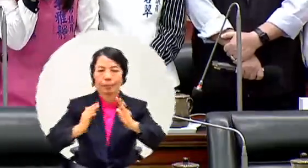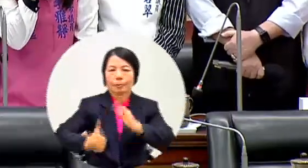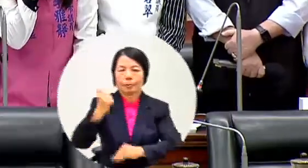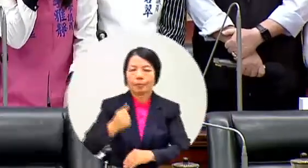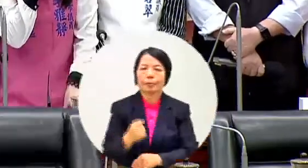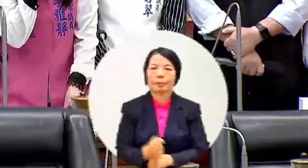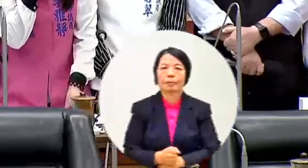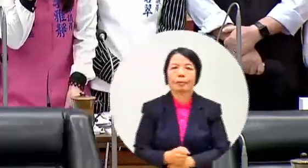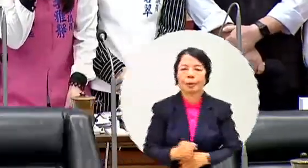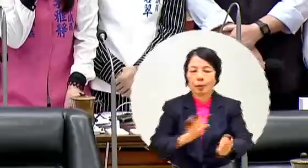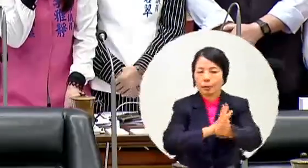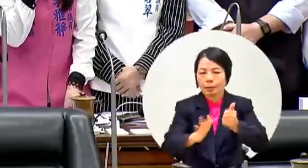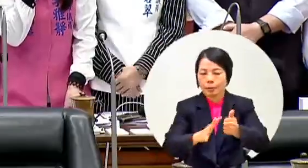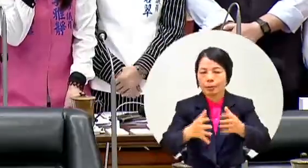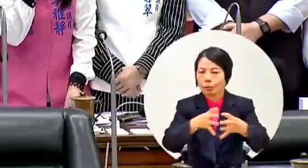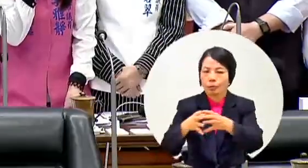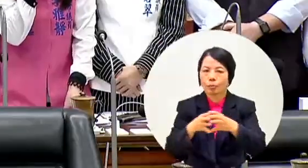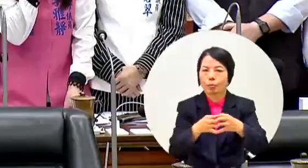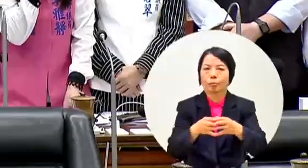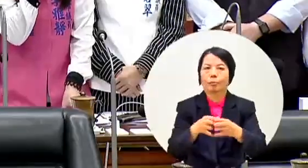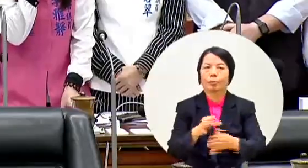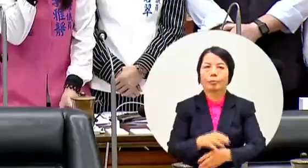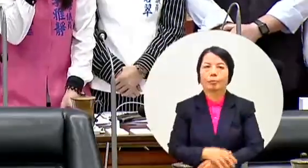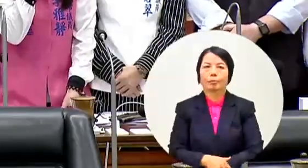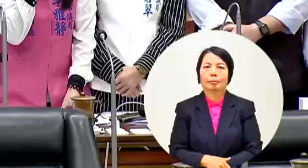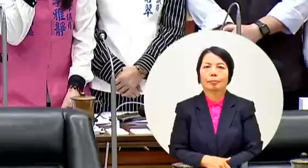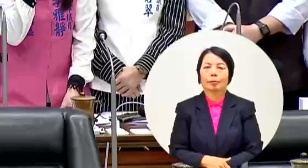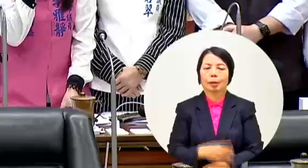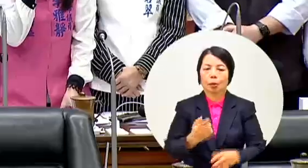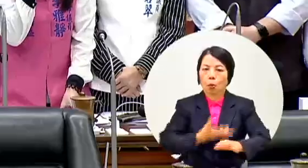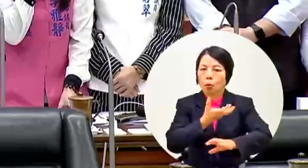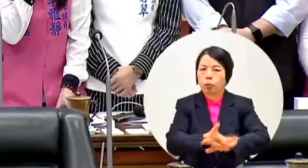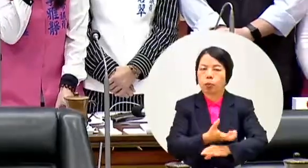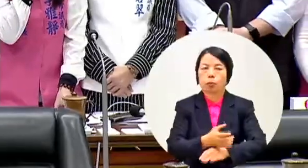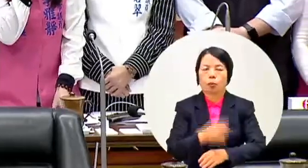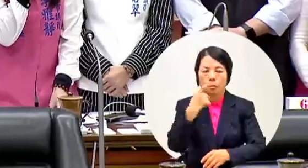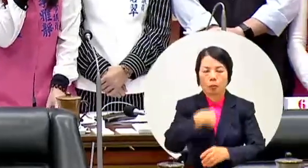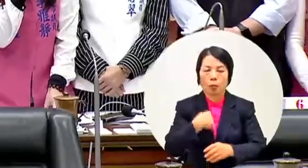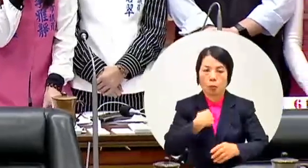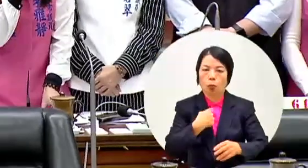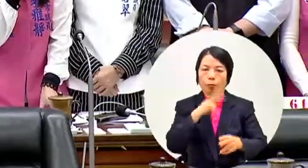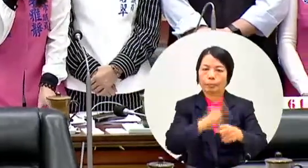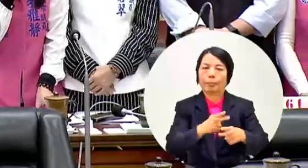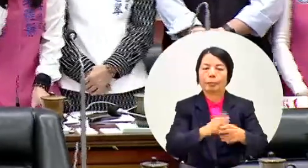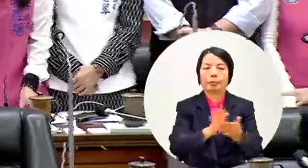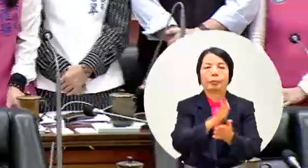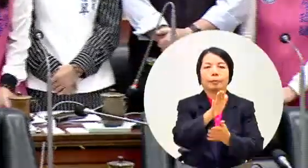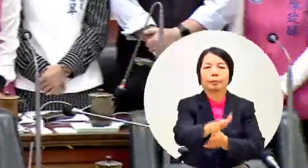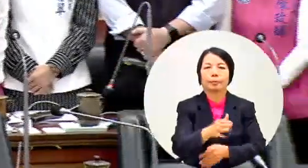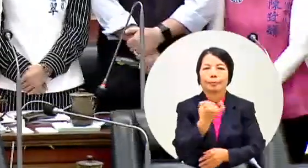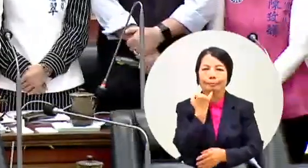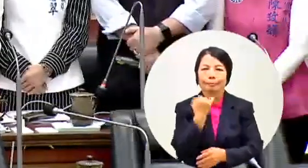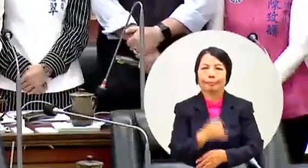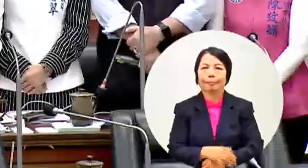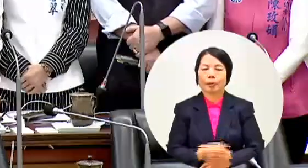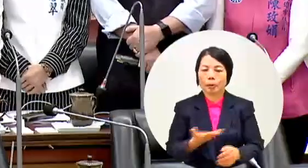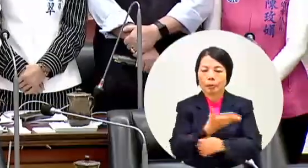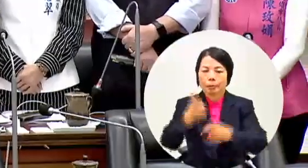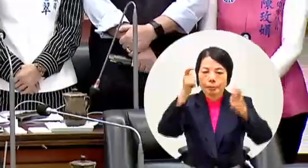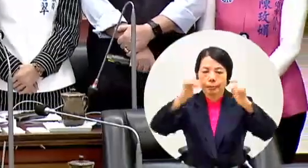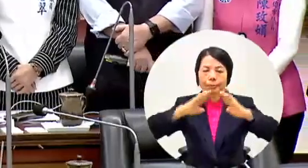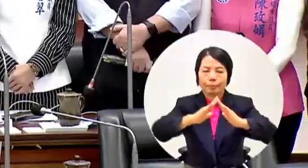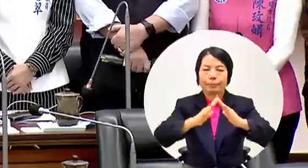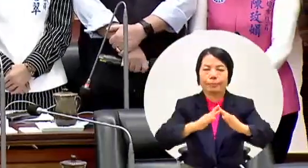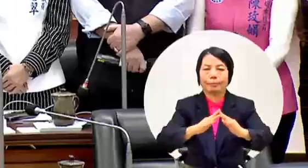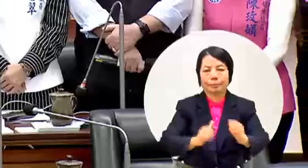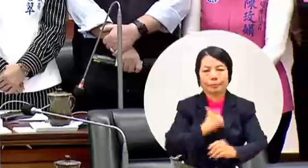个用心之下，我相信未来可以让高雄真的实至名归的一个